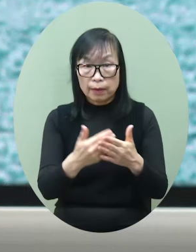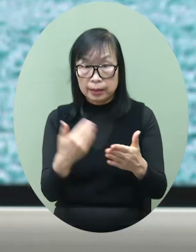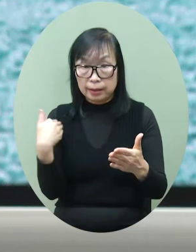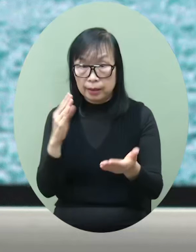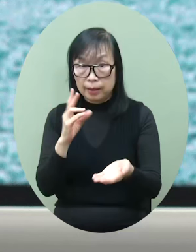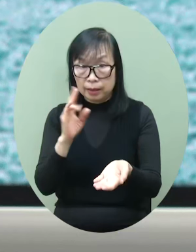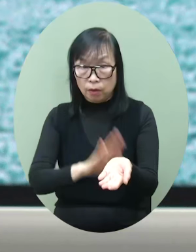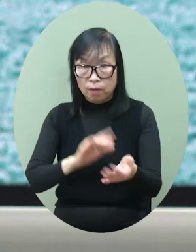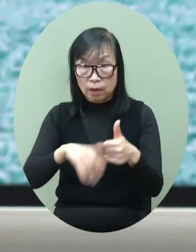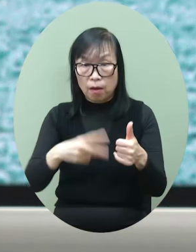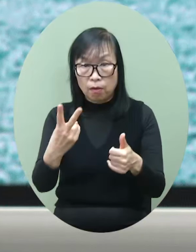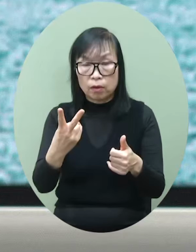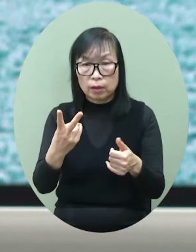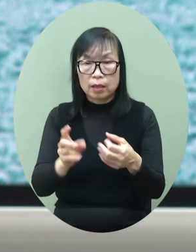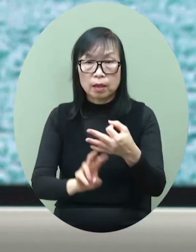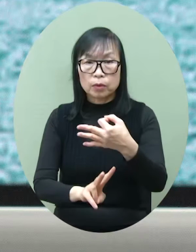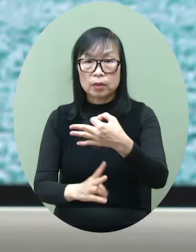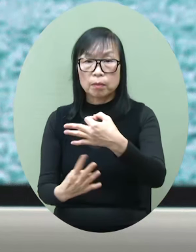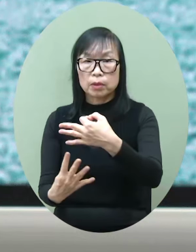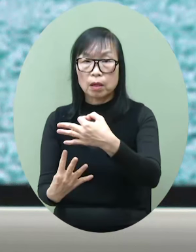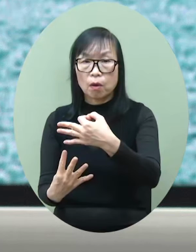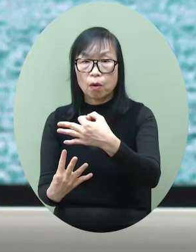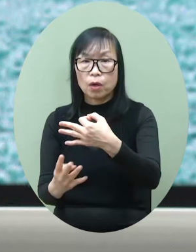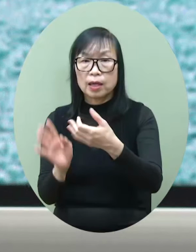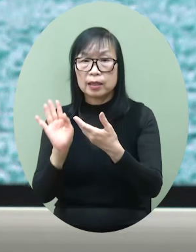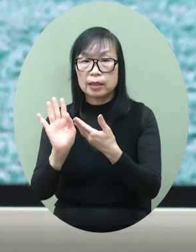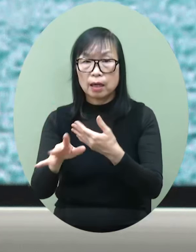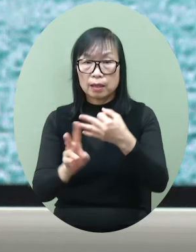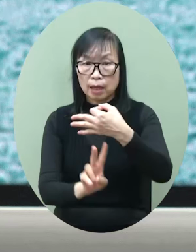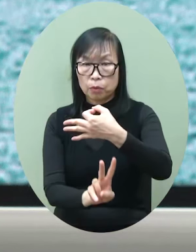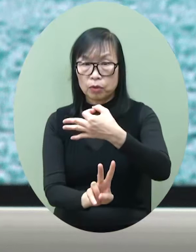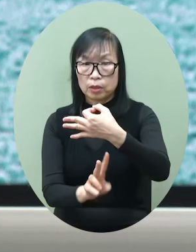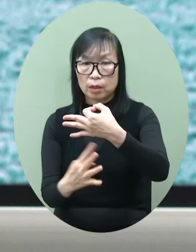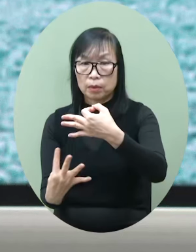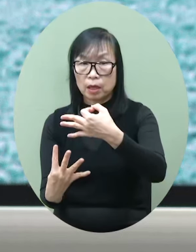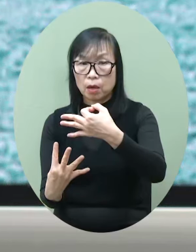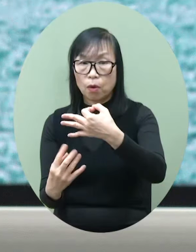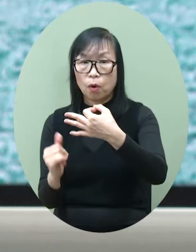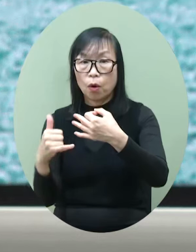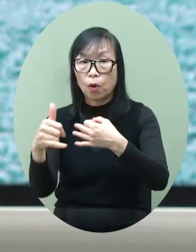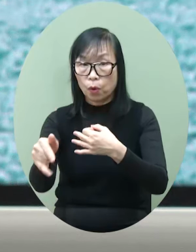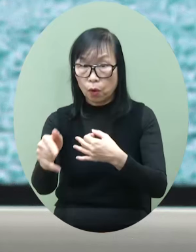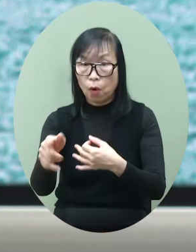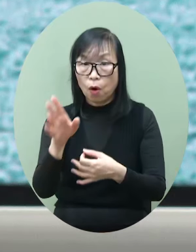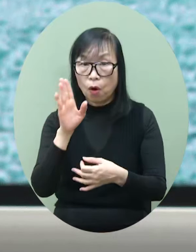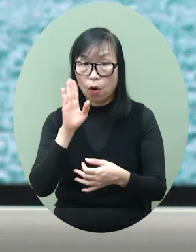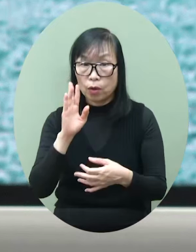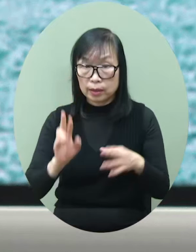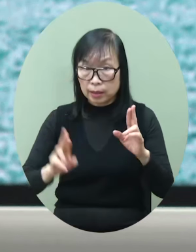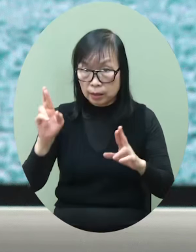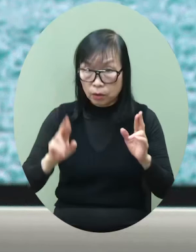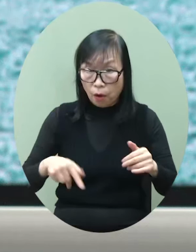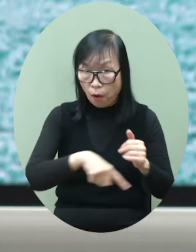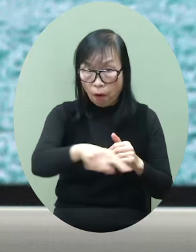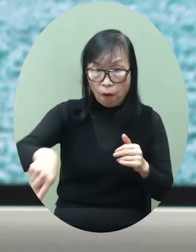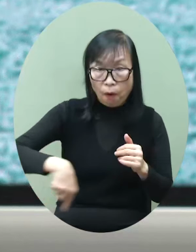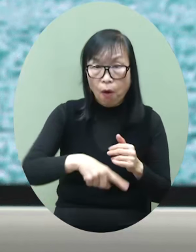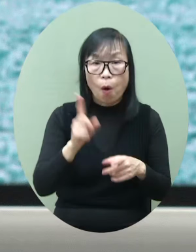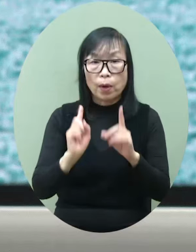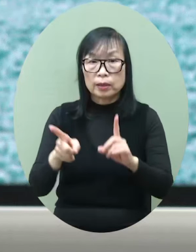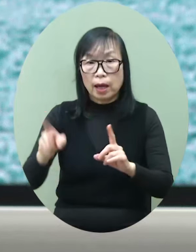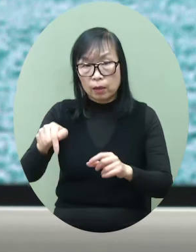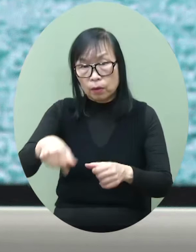兩個個案最早去到24號所以在24號之後3月24號之後如果去過這個市場的人士或者是在那裏